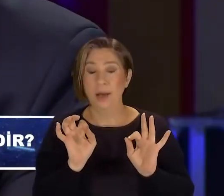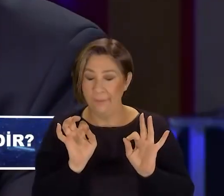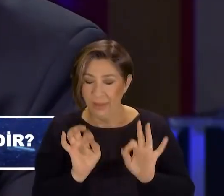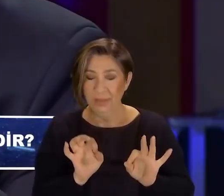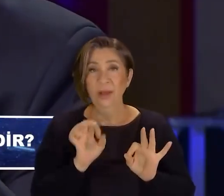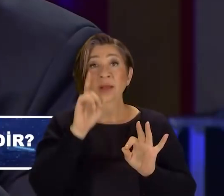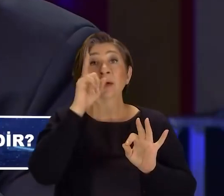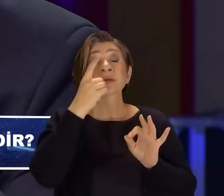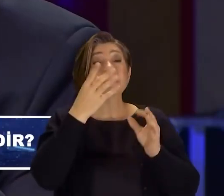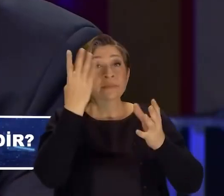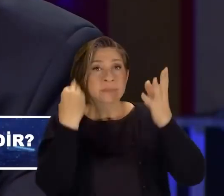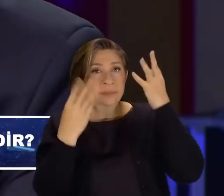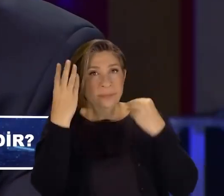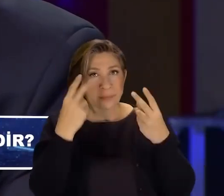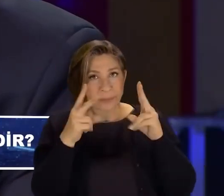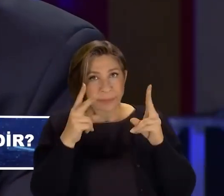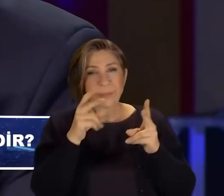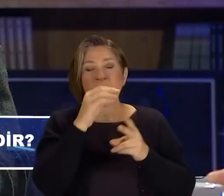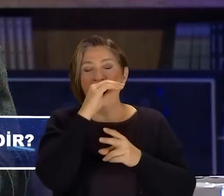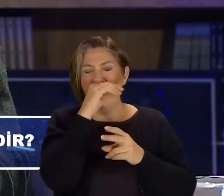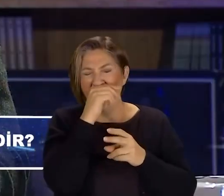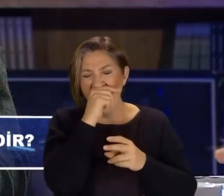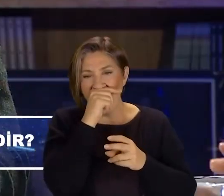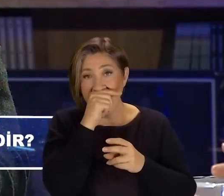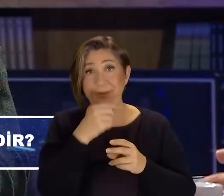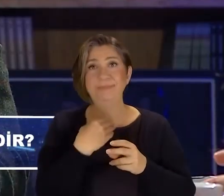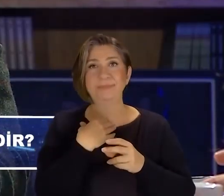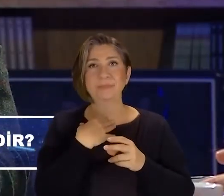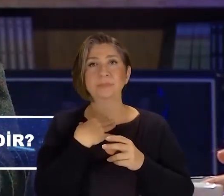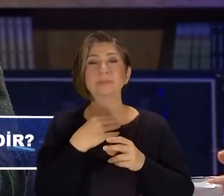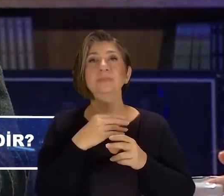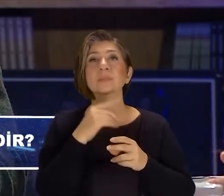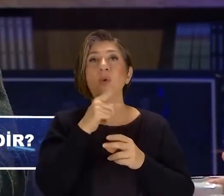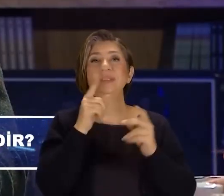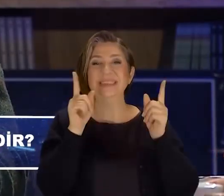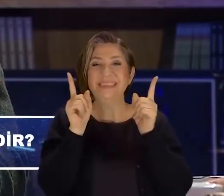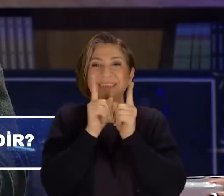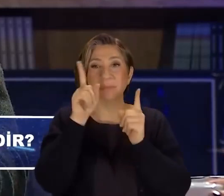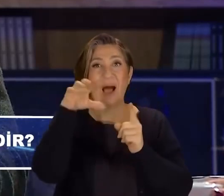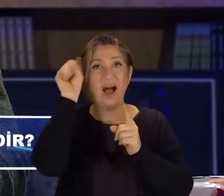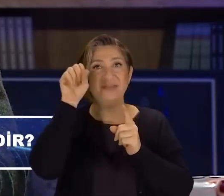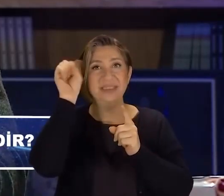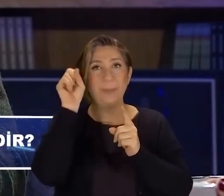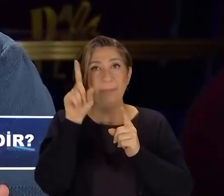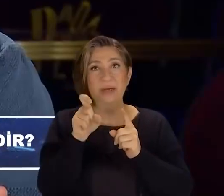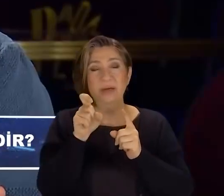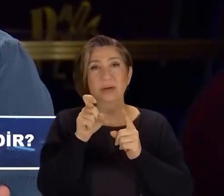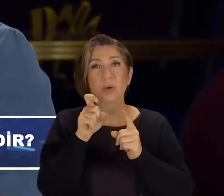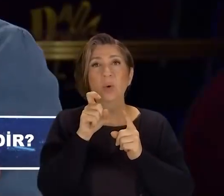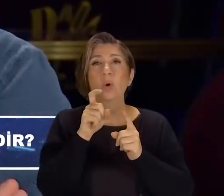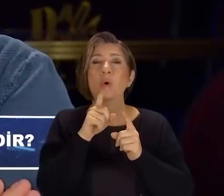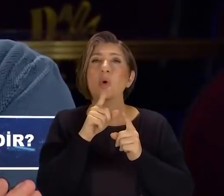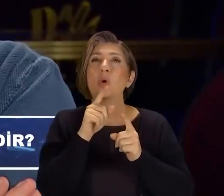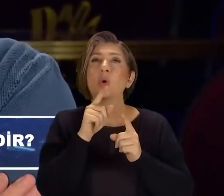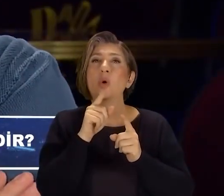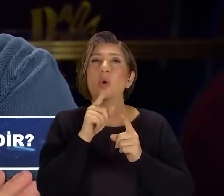sadece işlevsel değil, öğrenebiliyorlar aynı zamanda. Öğrenebiliyorlar. Tabii. Evet. Ama o kısıtlı bir hafıza mı? Ben bir şey yani diyeyim. O şeyine göre